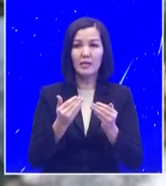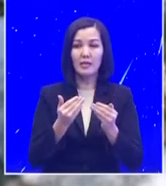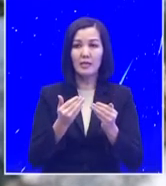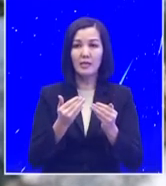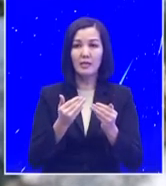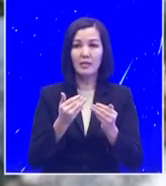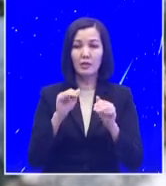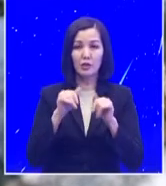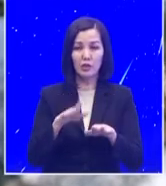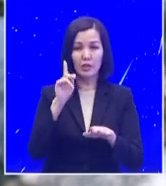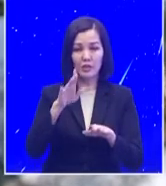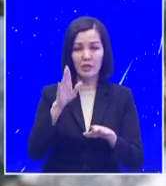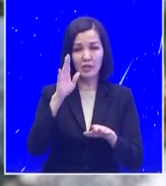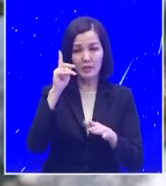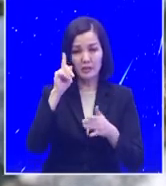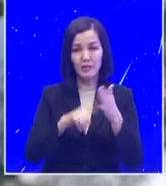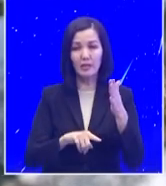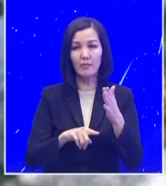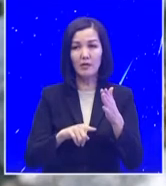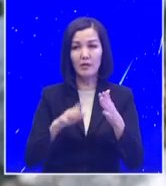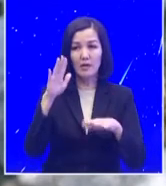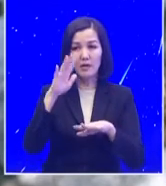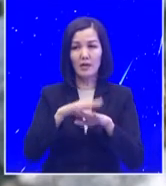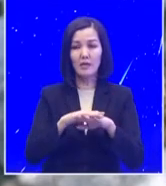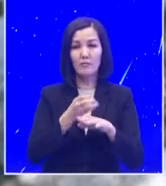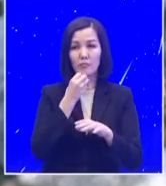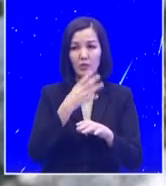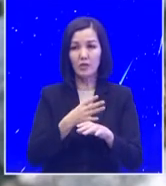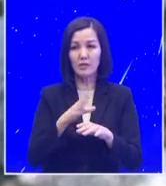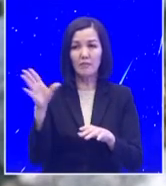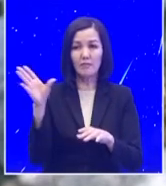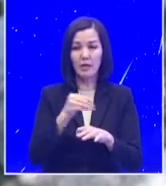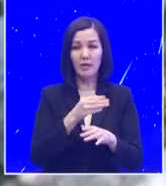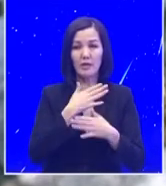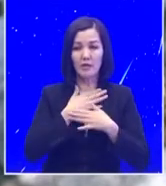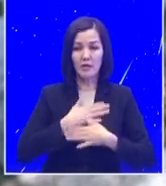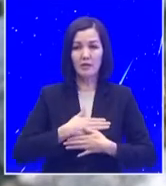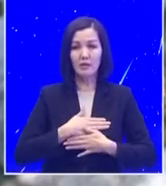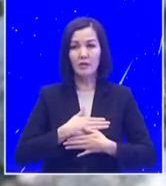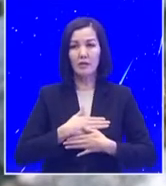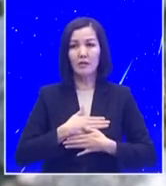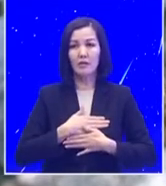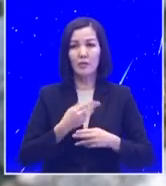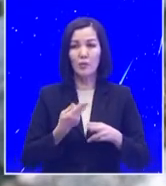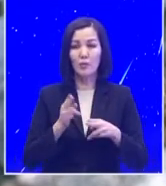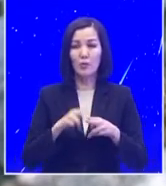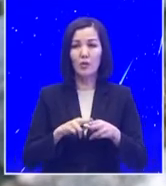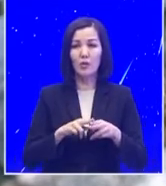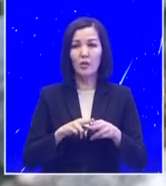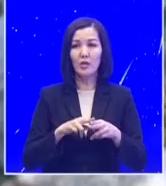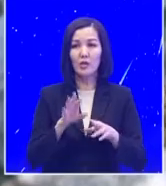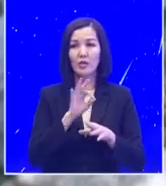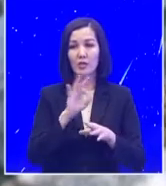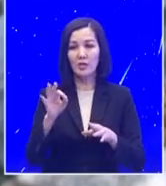алда чешілет деген ойдамын. Енді әкім жаман болған жоқ, бәрін жақсы, енді өте жақсы деген